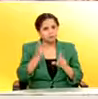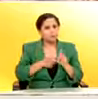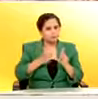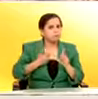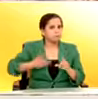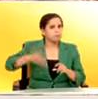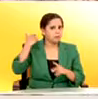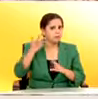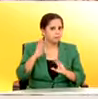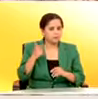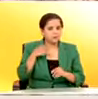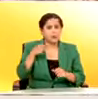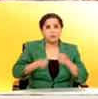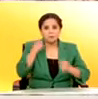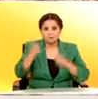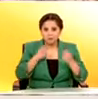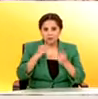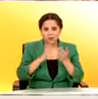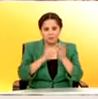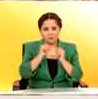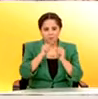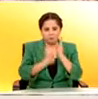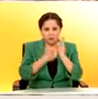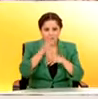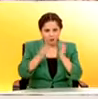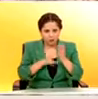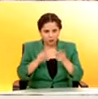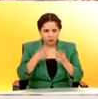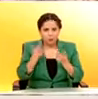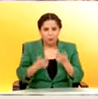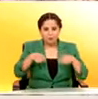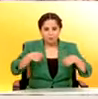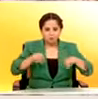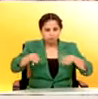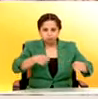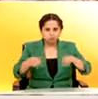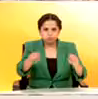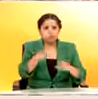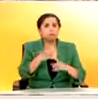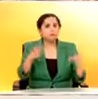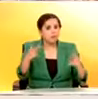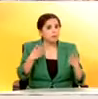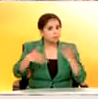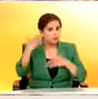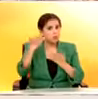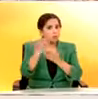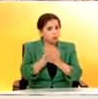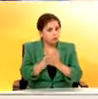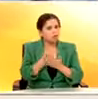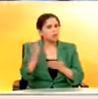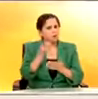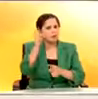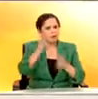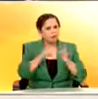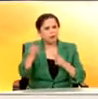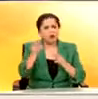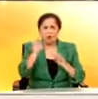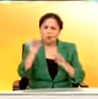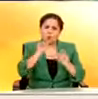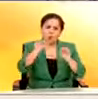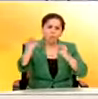तक मैराथन और बाइकेथॉन जैसे खास इवेंट कुछ विशेष लोगों तक ही सीमित